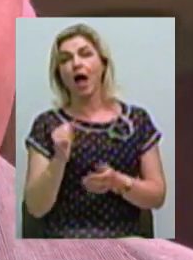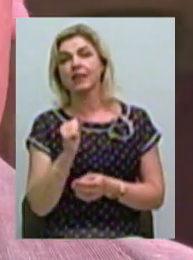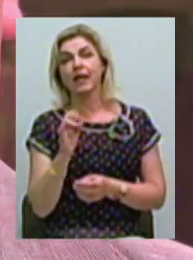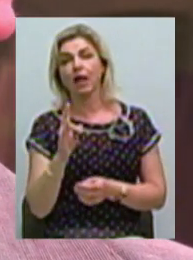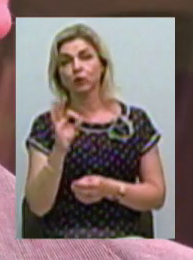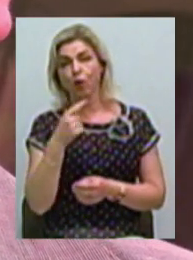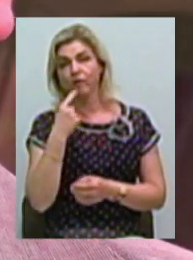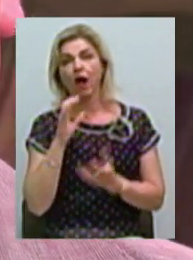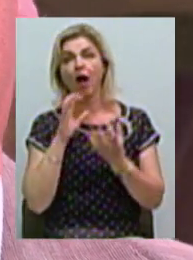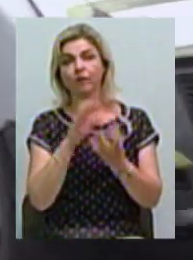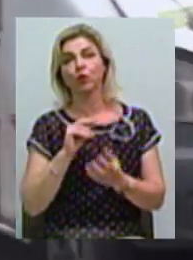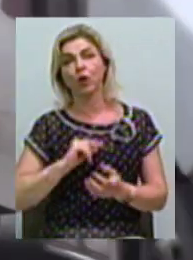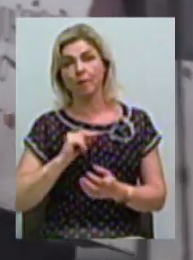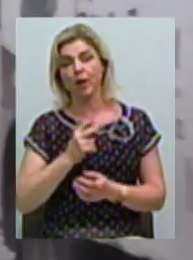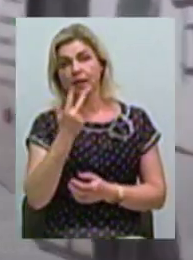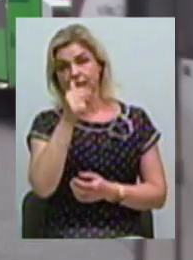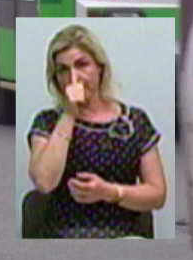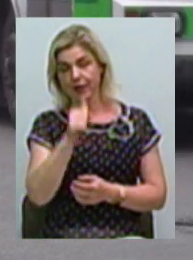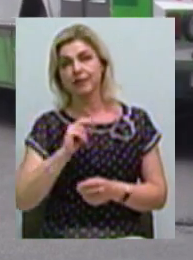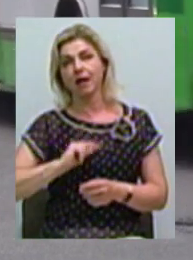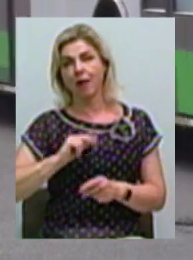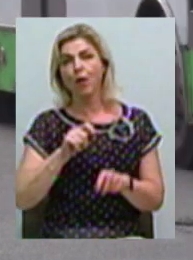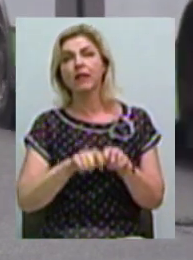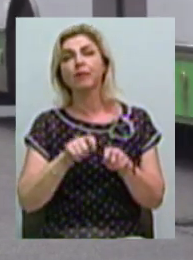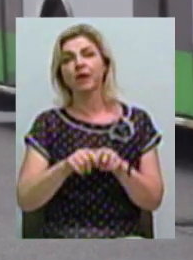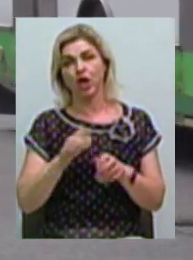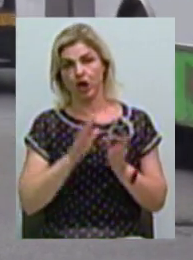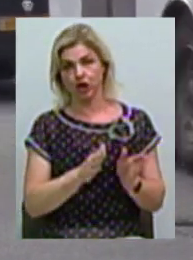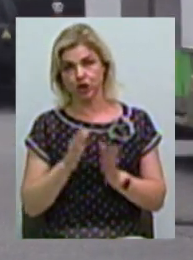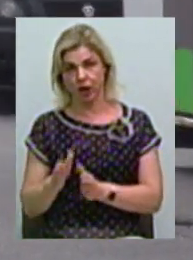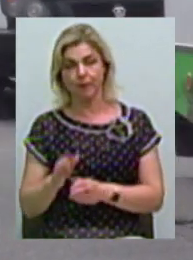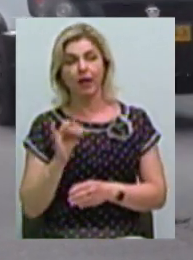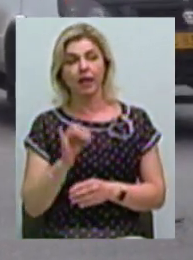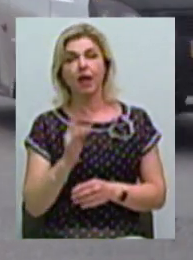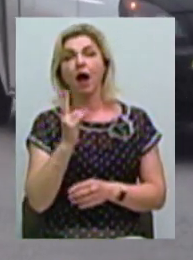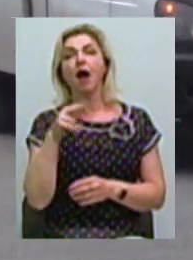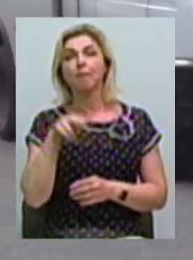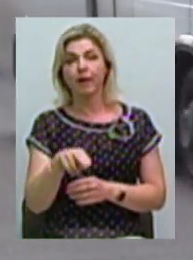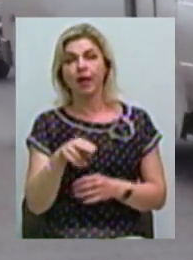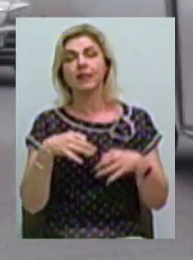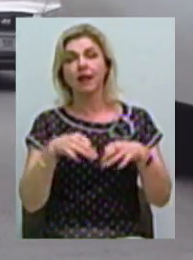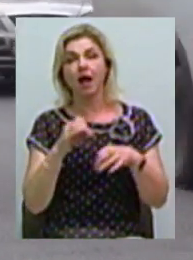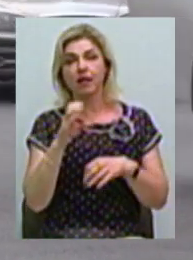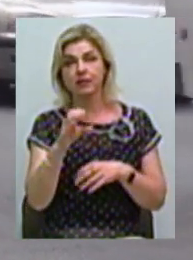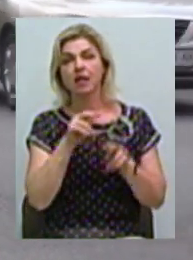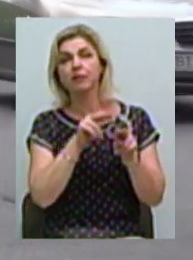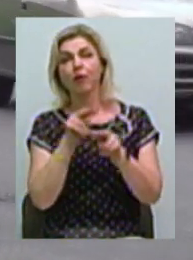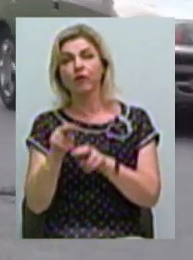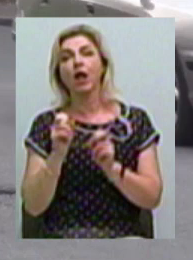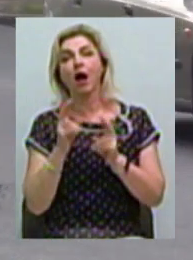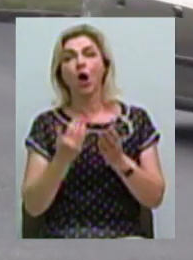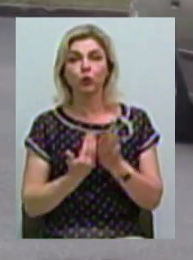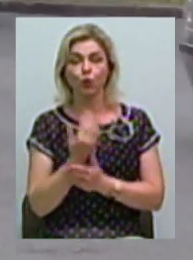3 місяці працюватимуть у тестовому режимі. Протягом цього часу співробітники КП «Миколаївпастранс» спостерігатимуть, наскільки